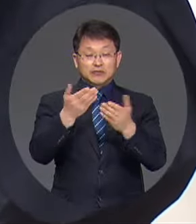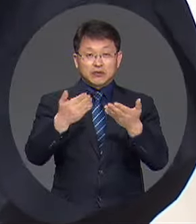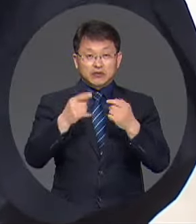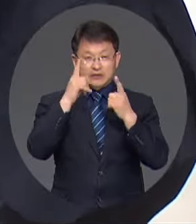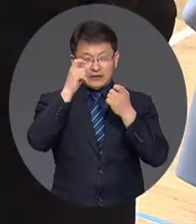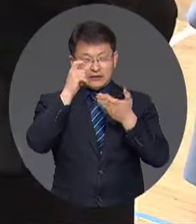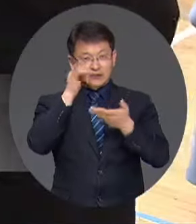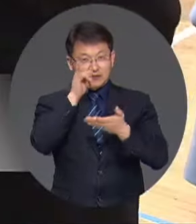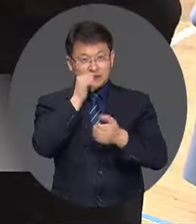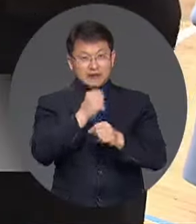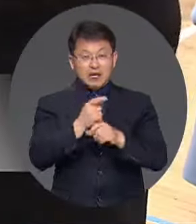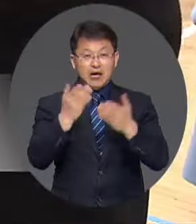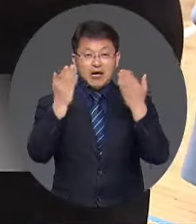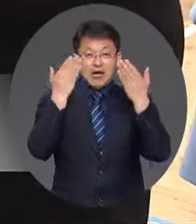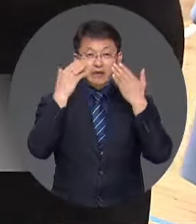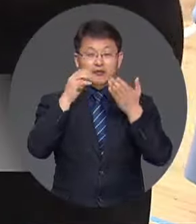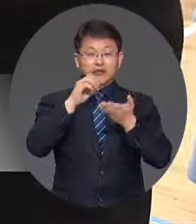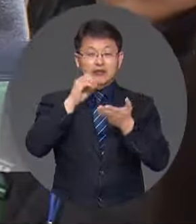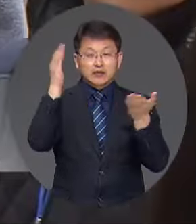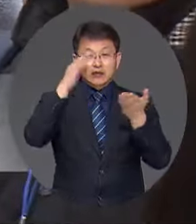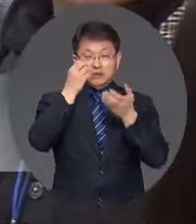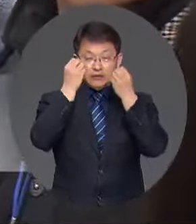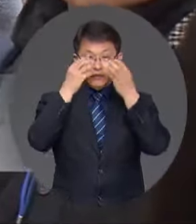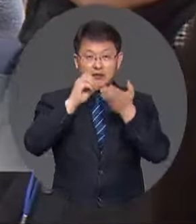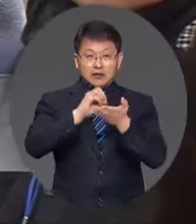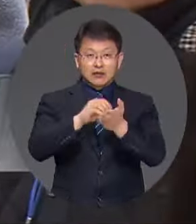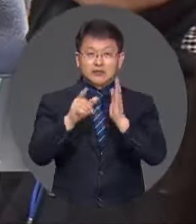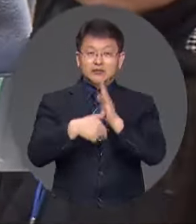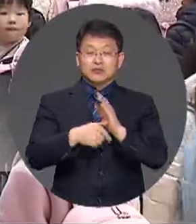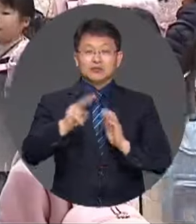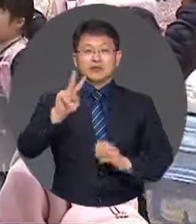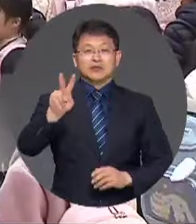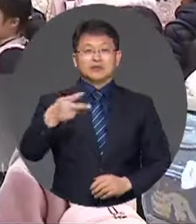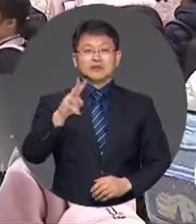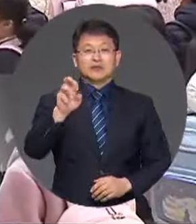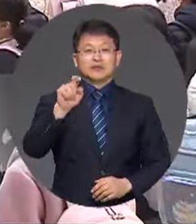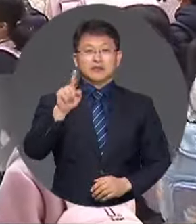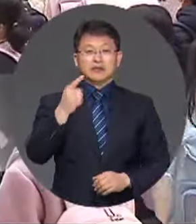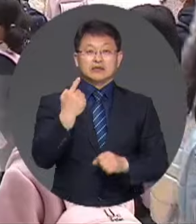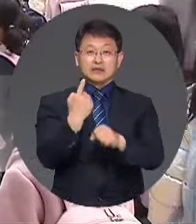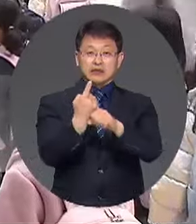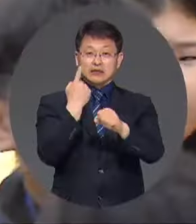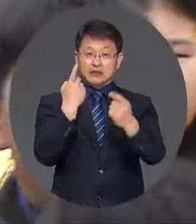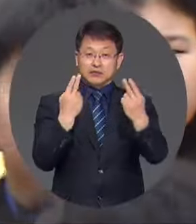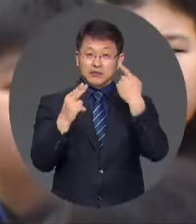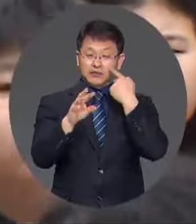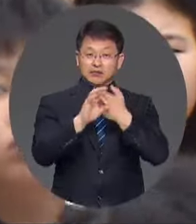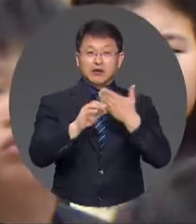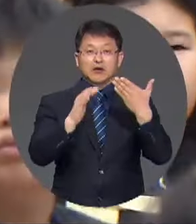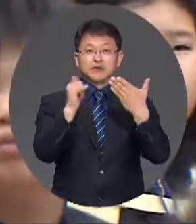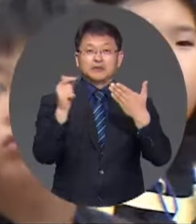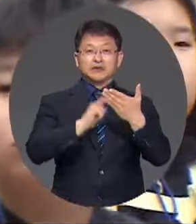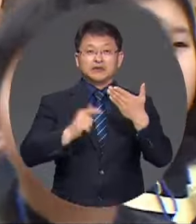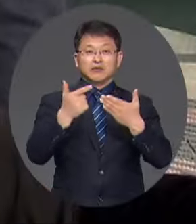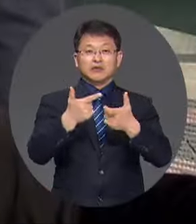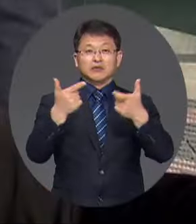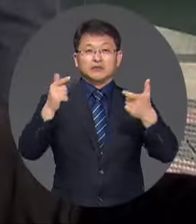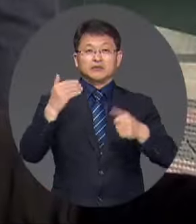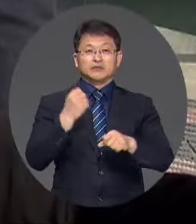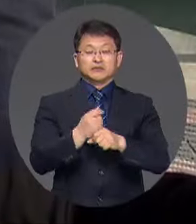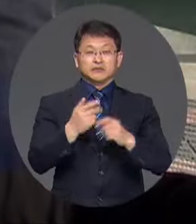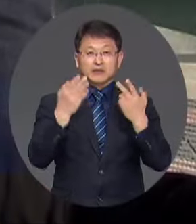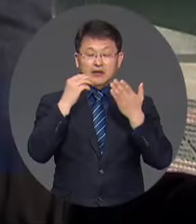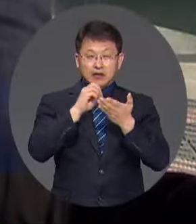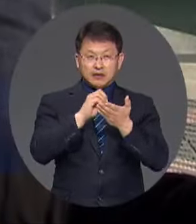남겨봅니다. 이 학교에 입학하는 신입생은 231명. 지난해보다 오히려 9명 더 늘었습니다. 입학하는 게